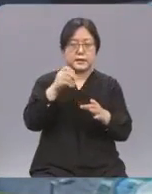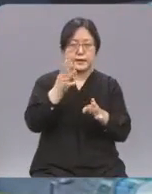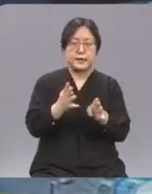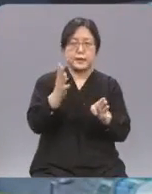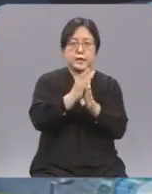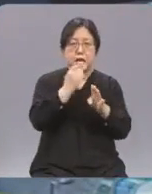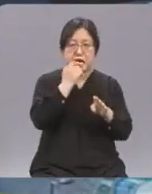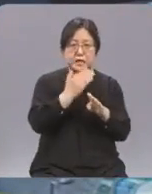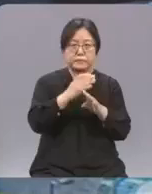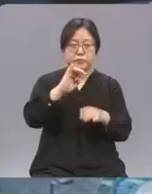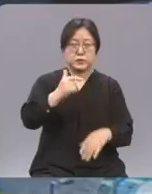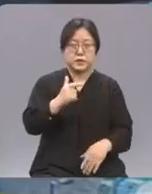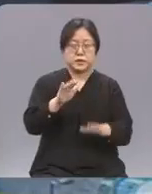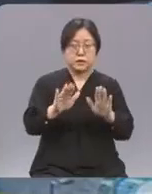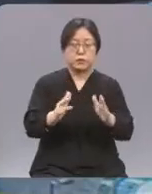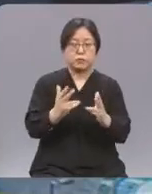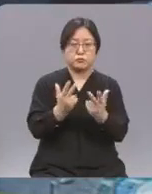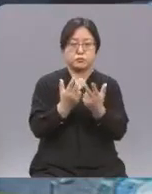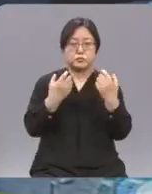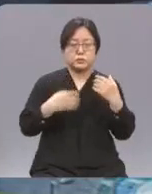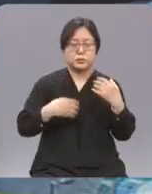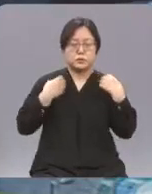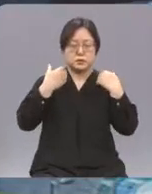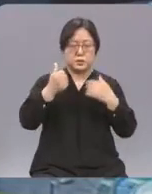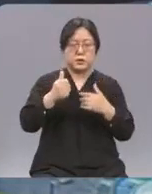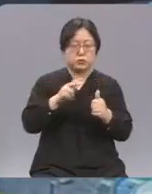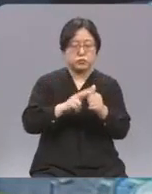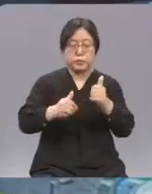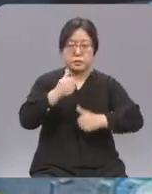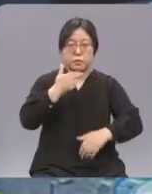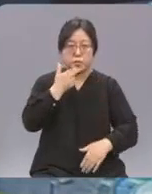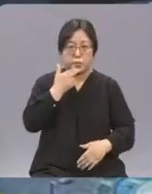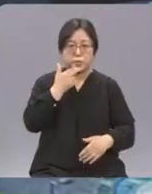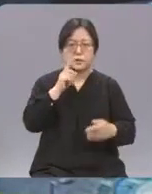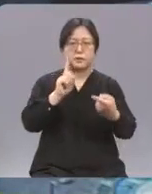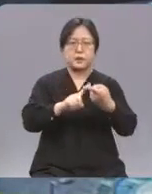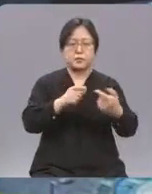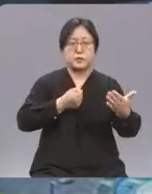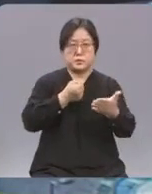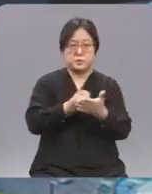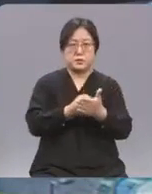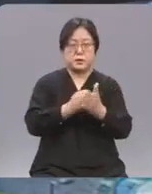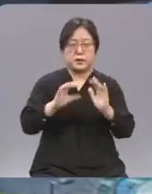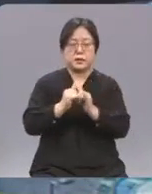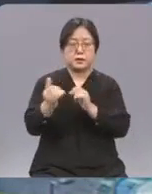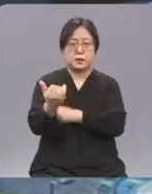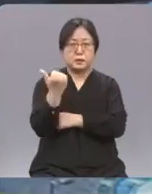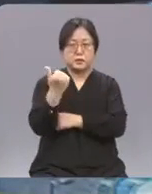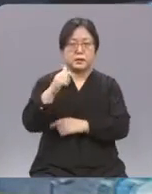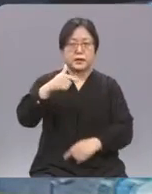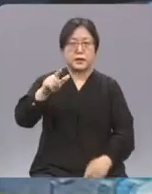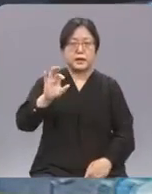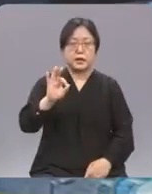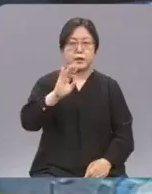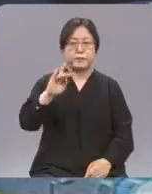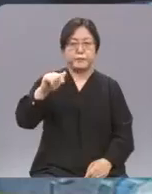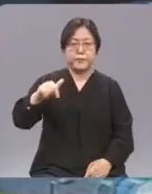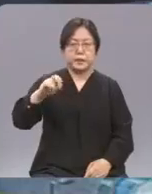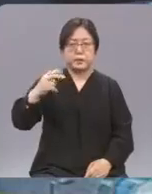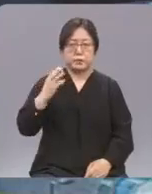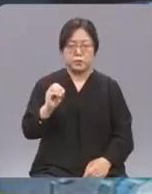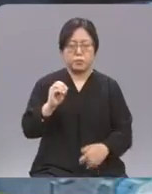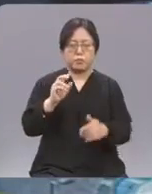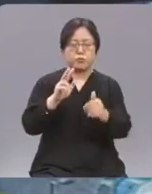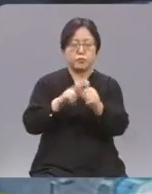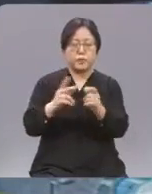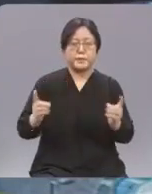도전하는 민주당 문인 현 구청장이 경선 없이 본선에 직행한 가운데 국민의힘 강백룡 후보와 1대1로